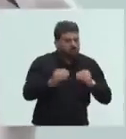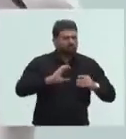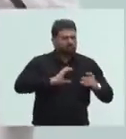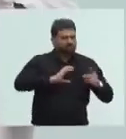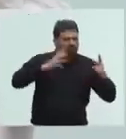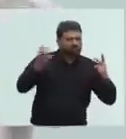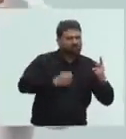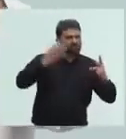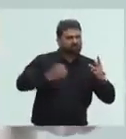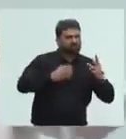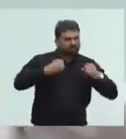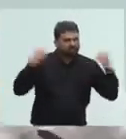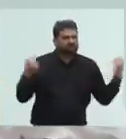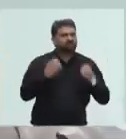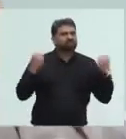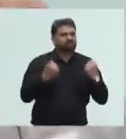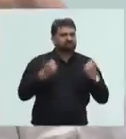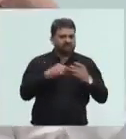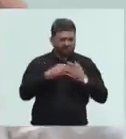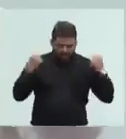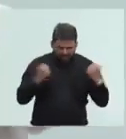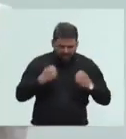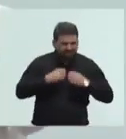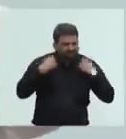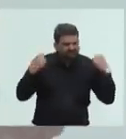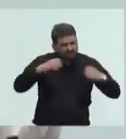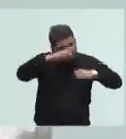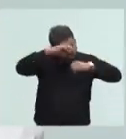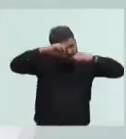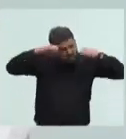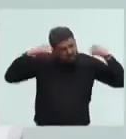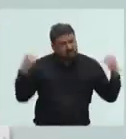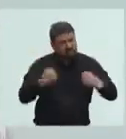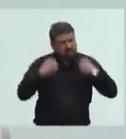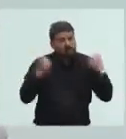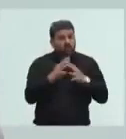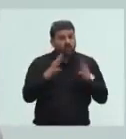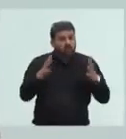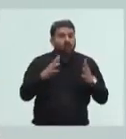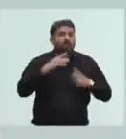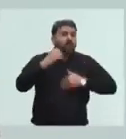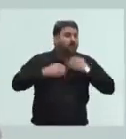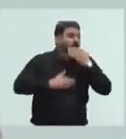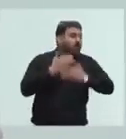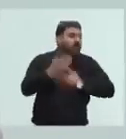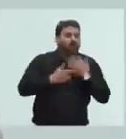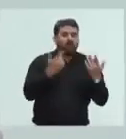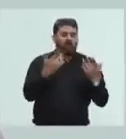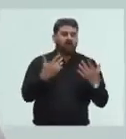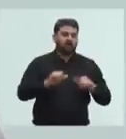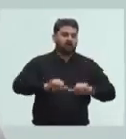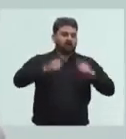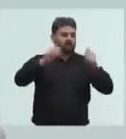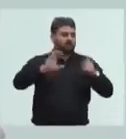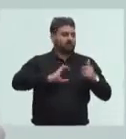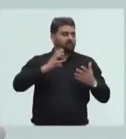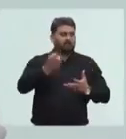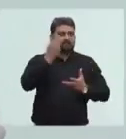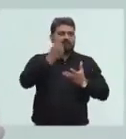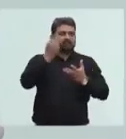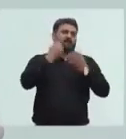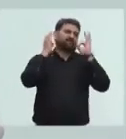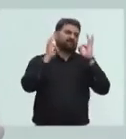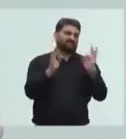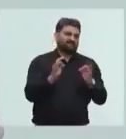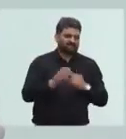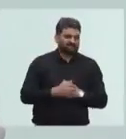गोल सेट करता है, उस सेट के लिए खुद को खपा देता है और उसी का परिणाम है कि कुछ न कुछ प्राप्त करता